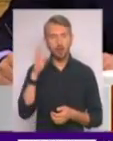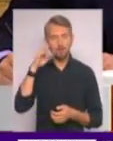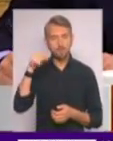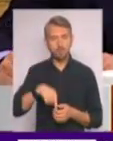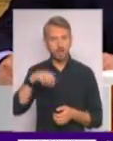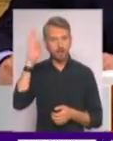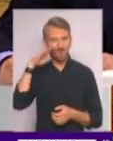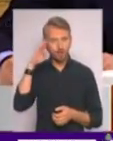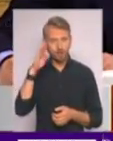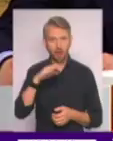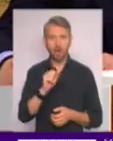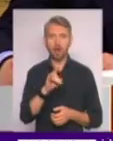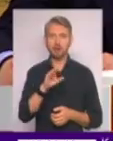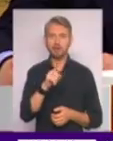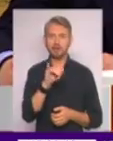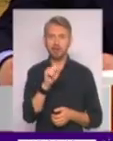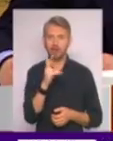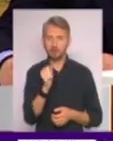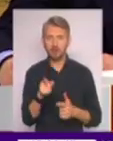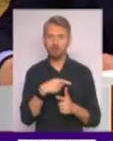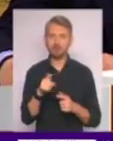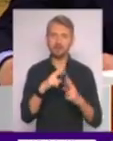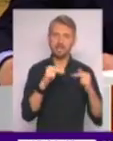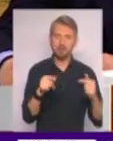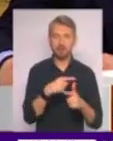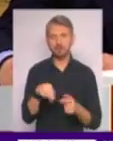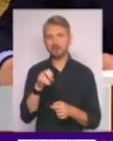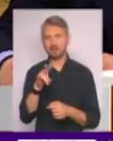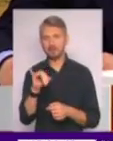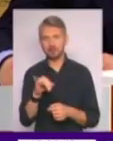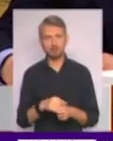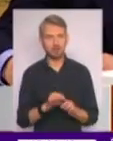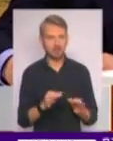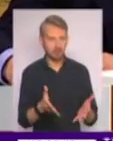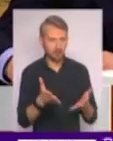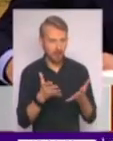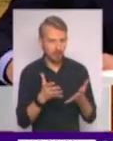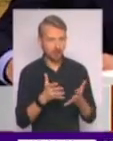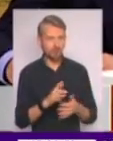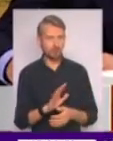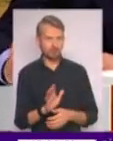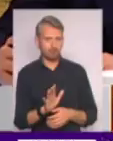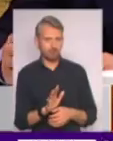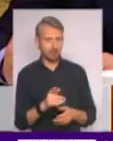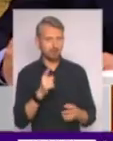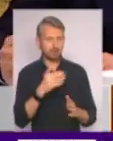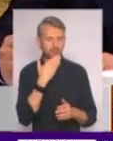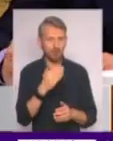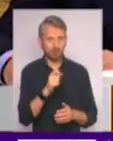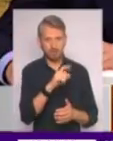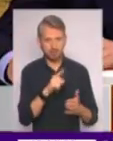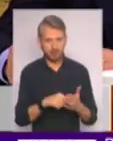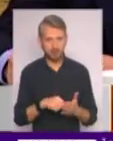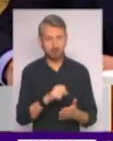вода артезіанська чи з Дніпра, чи з Десни? Ні, звичайно, що... Так, дякуємо, просте питання. Дякую за запитання, прошу.